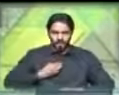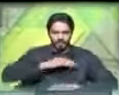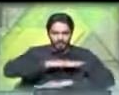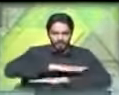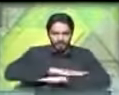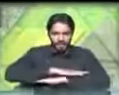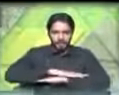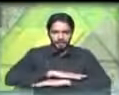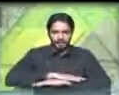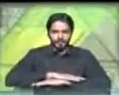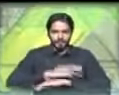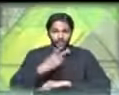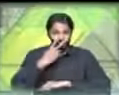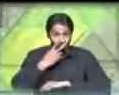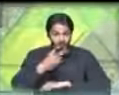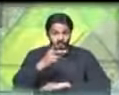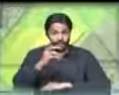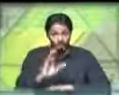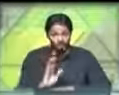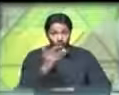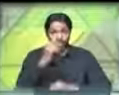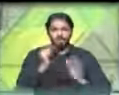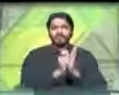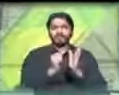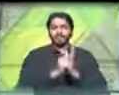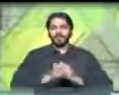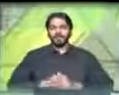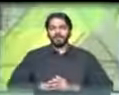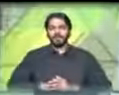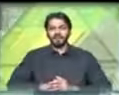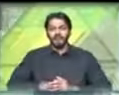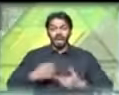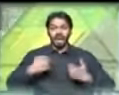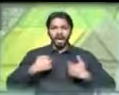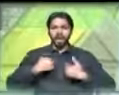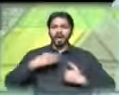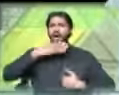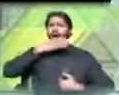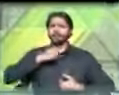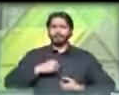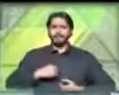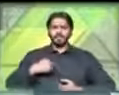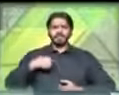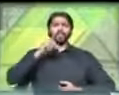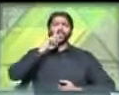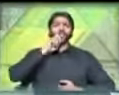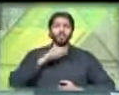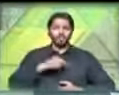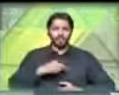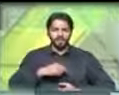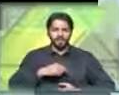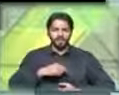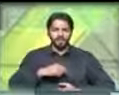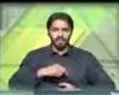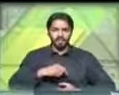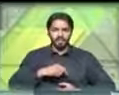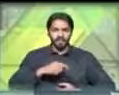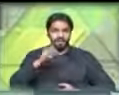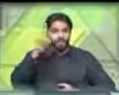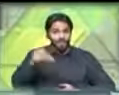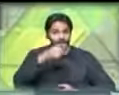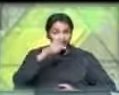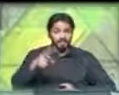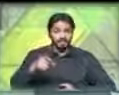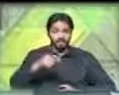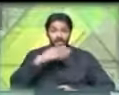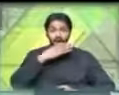ولدك. جرب هذا وسترى ثمرة بديعة في البيت. اقبل الحق من زوجتك، اقبل الحق من